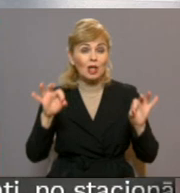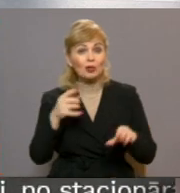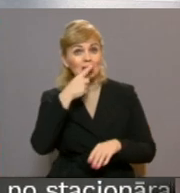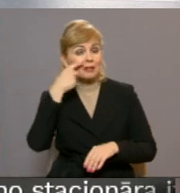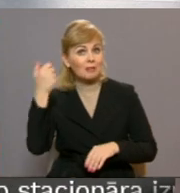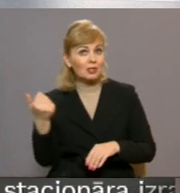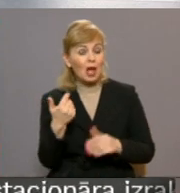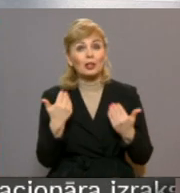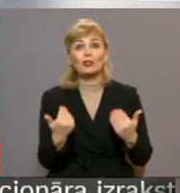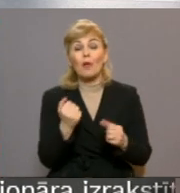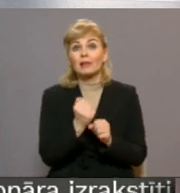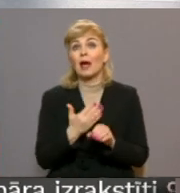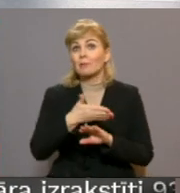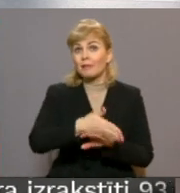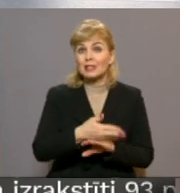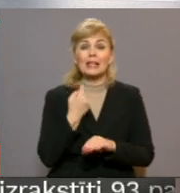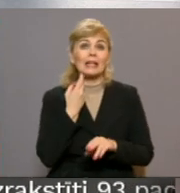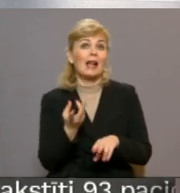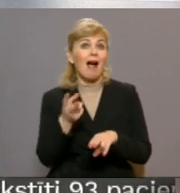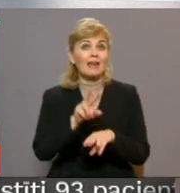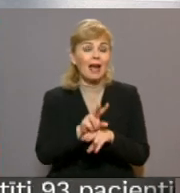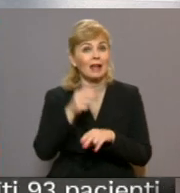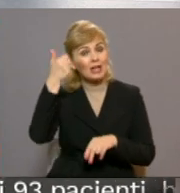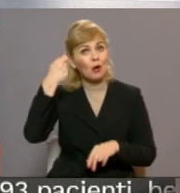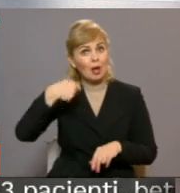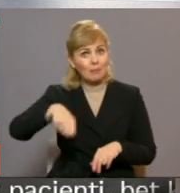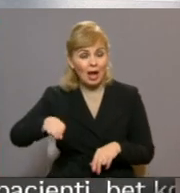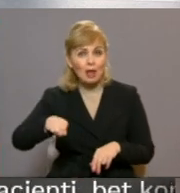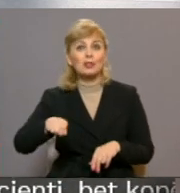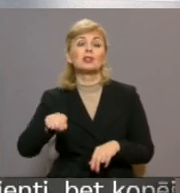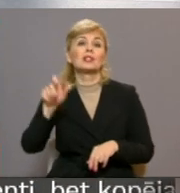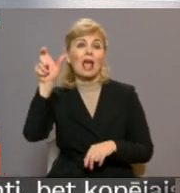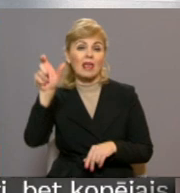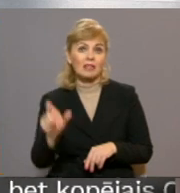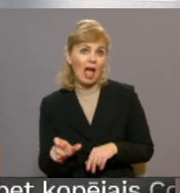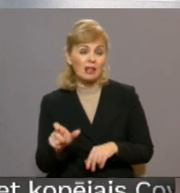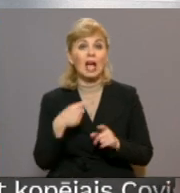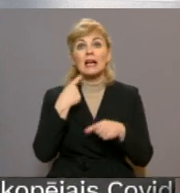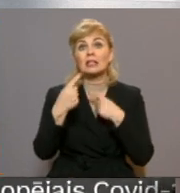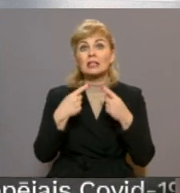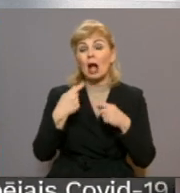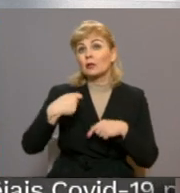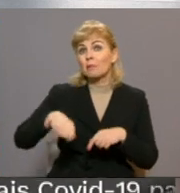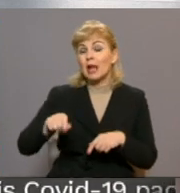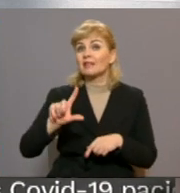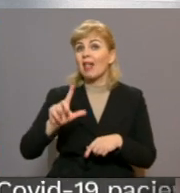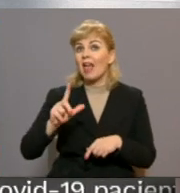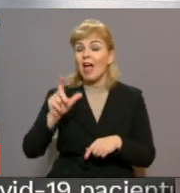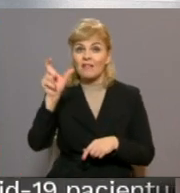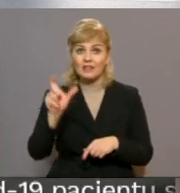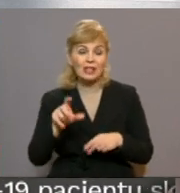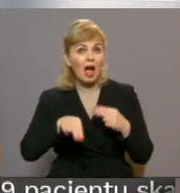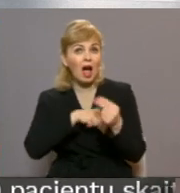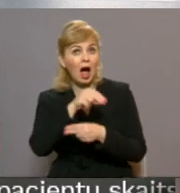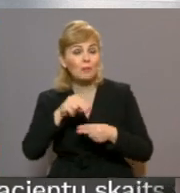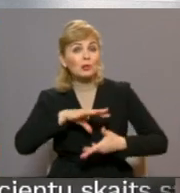simtgadi, šodien darba vizītē Rīgā ieradās Igaunijas prezidenta Kersti Kaljulaida. Sarunā ar prezidentu Egilu Levitu